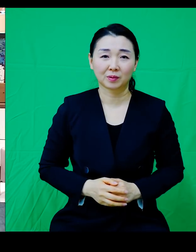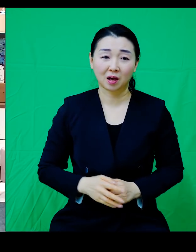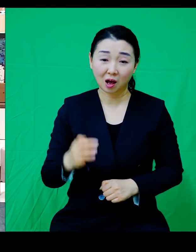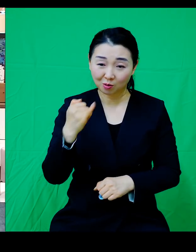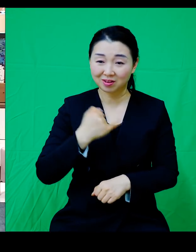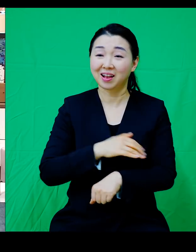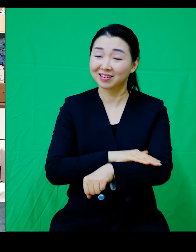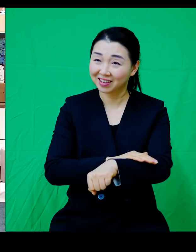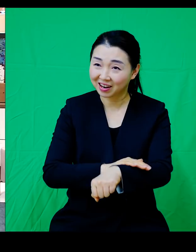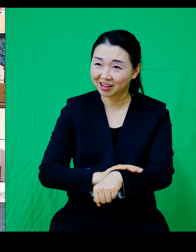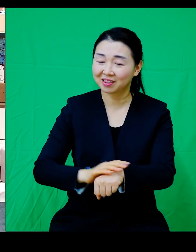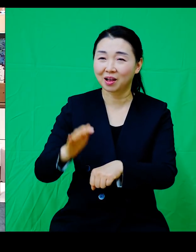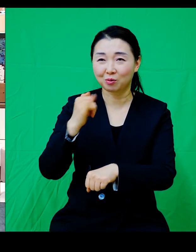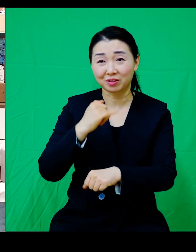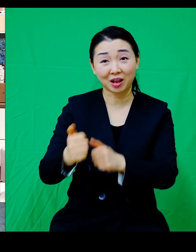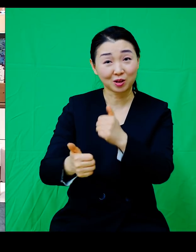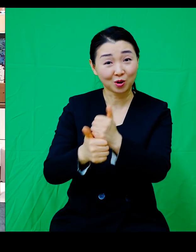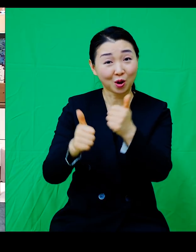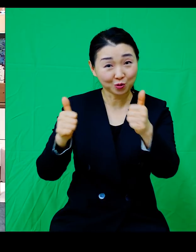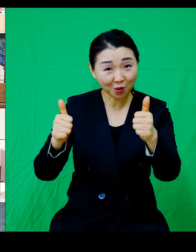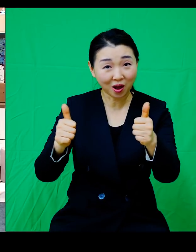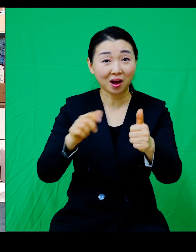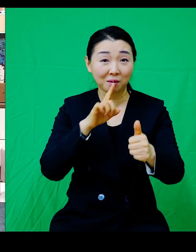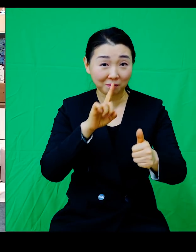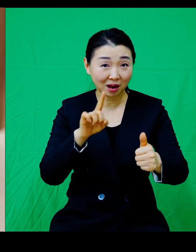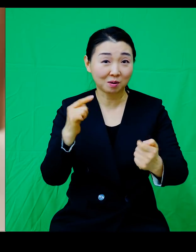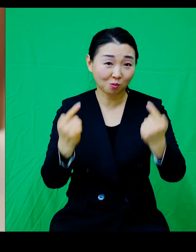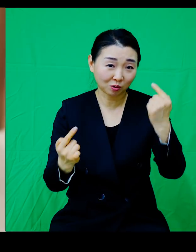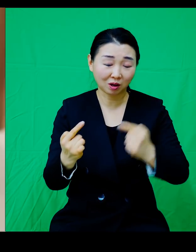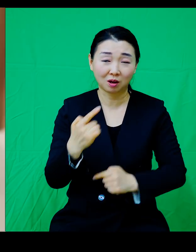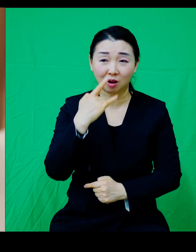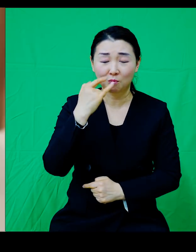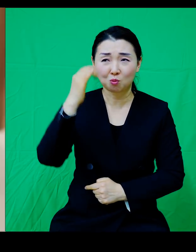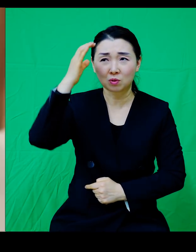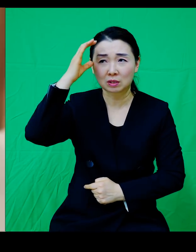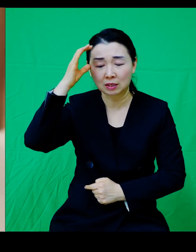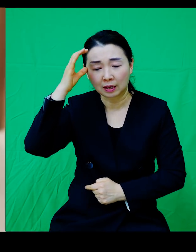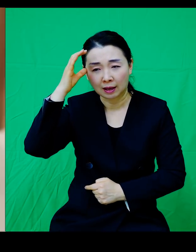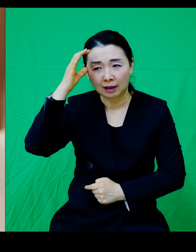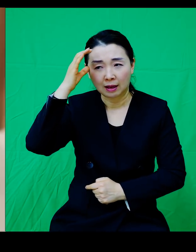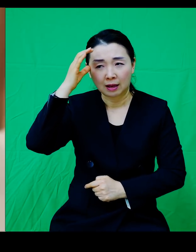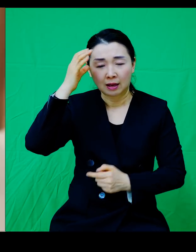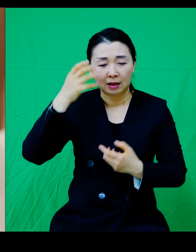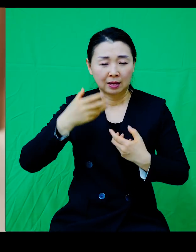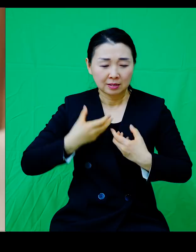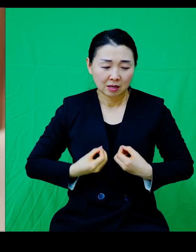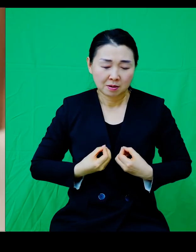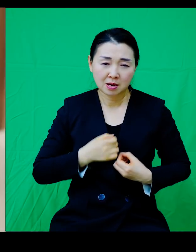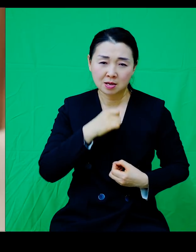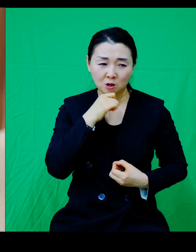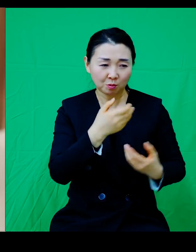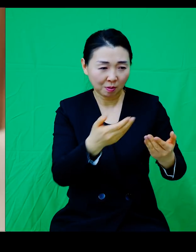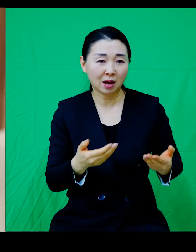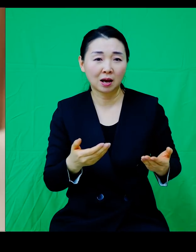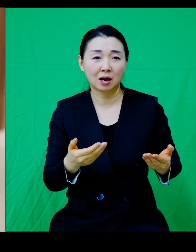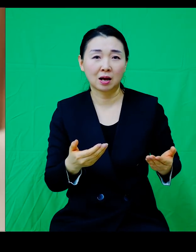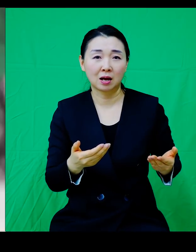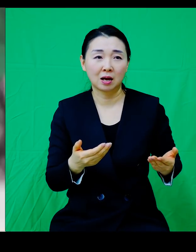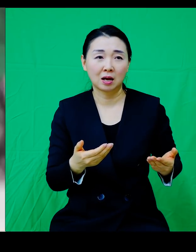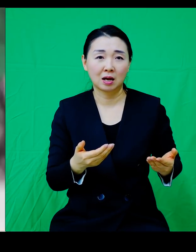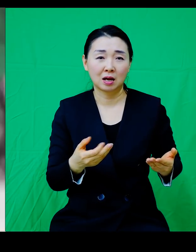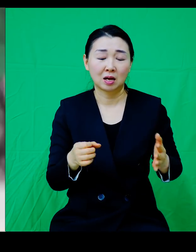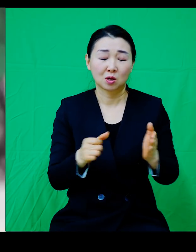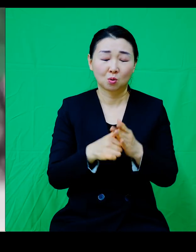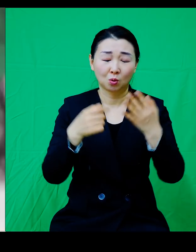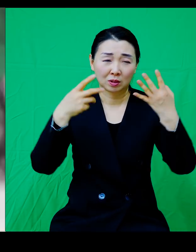그래서 우리 딸 잘했다, 우리 딸 최고야 뭐 이런 거보다는 맨날 부모님 기대치에 못 미치는 성적을 갖고